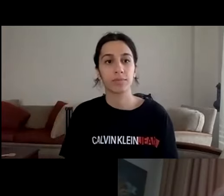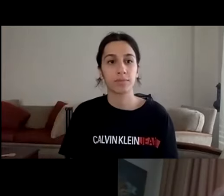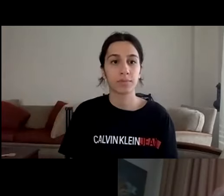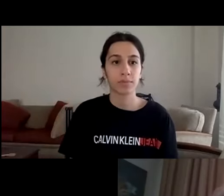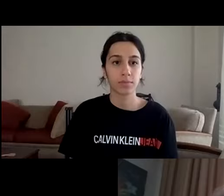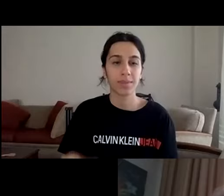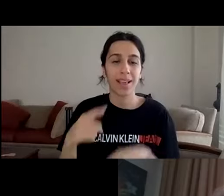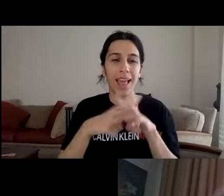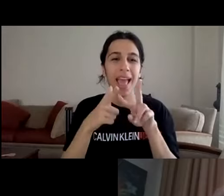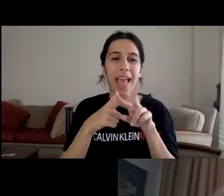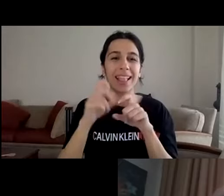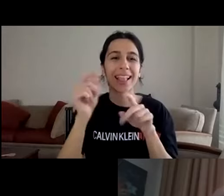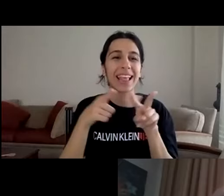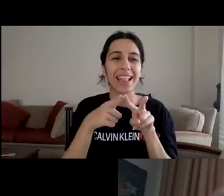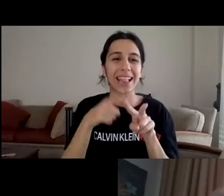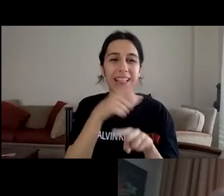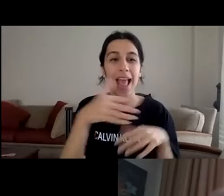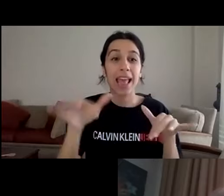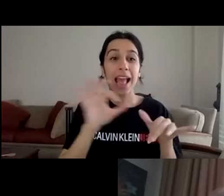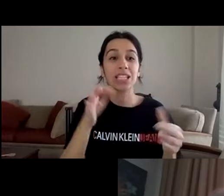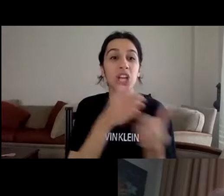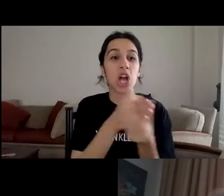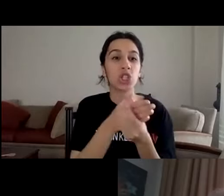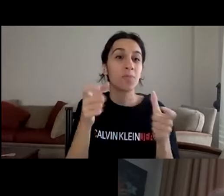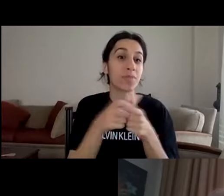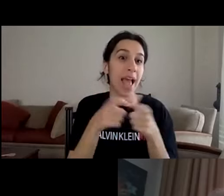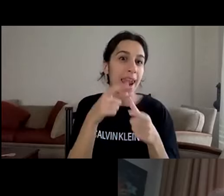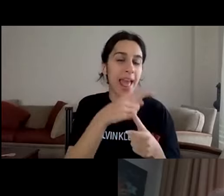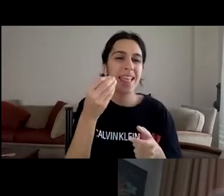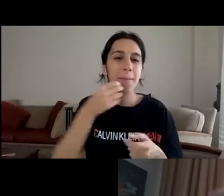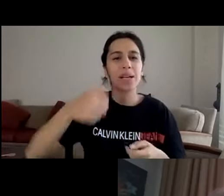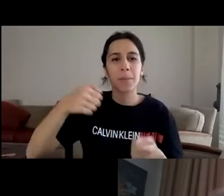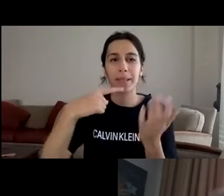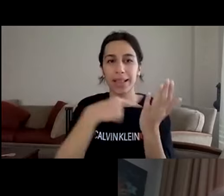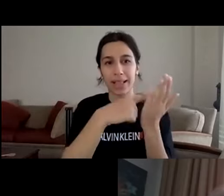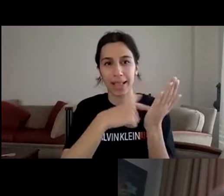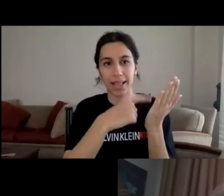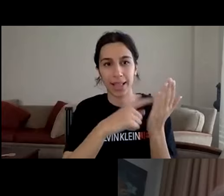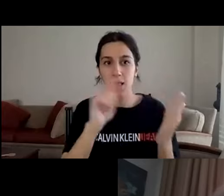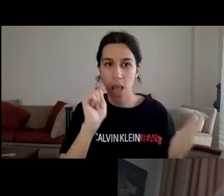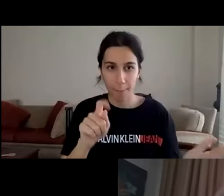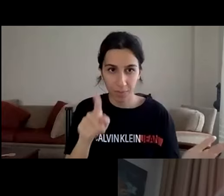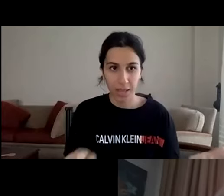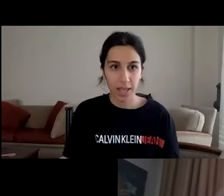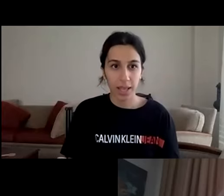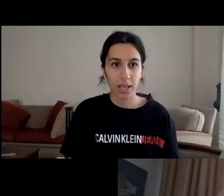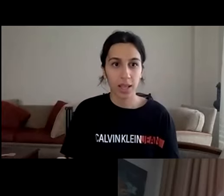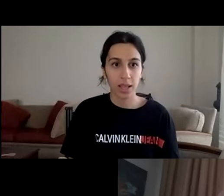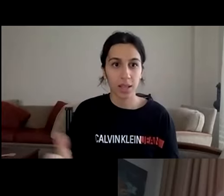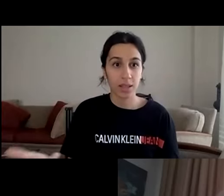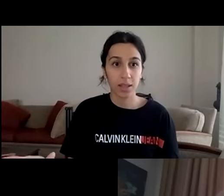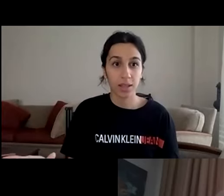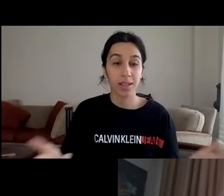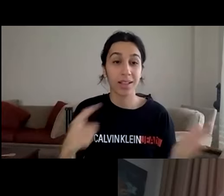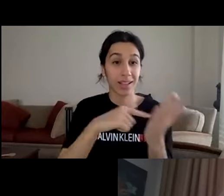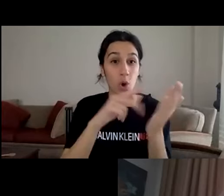Engin Yılmaz Engel Çevirişim Derneği'nden açtı, yemek sepetini kullandı. Bir işte iPhone üzerinden. Hatta ekran görüntüsünü de